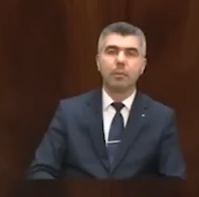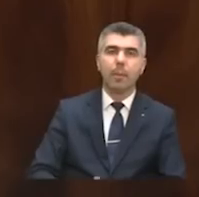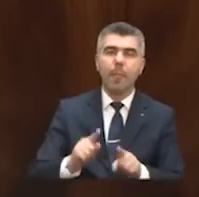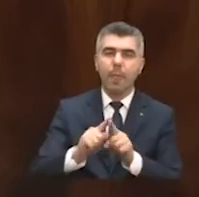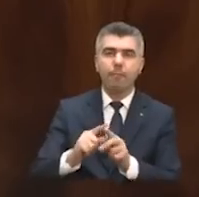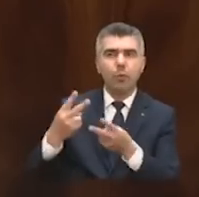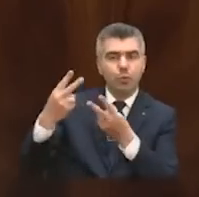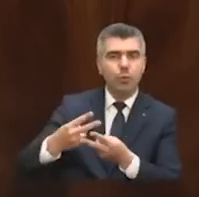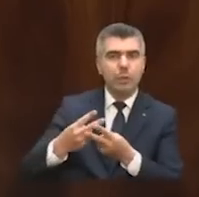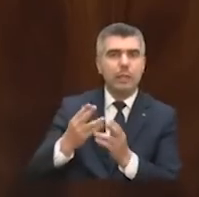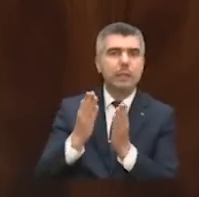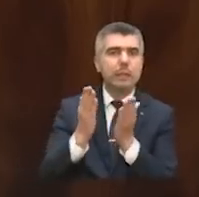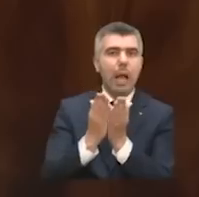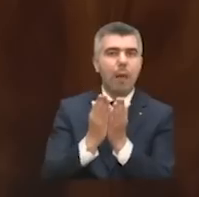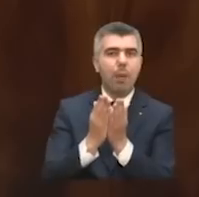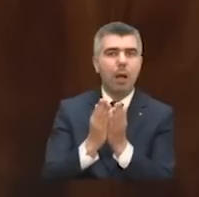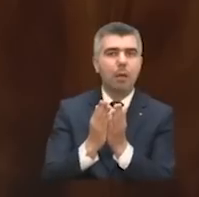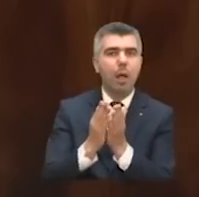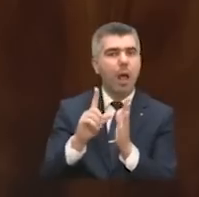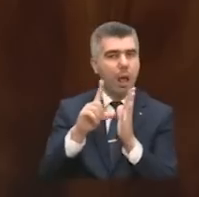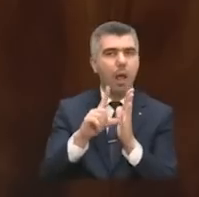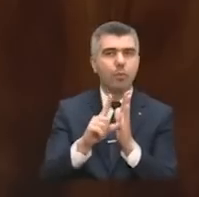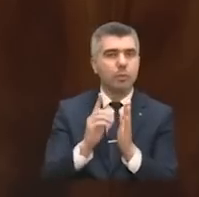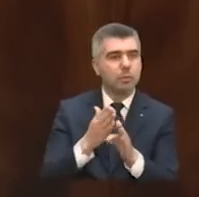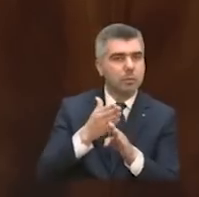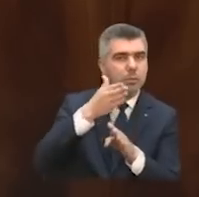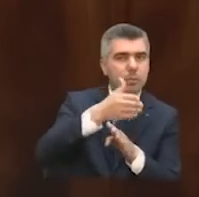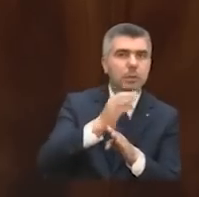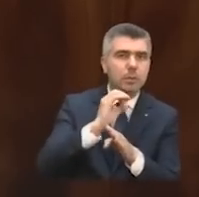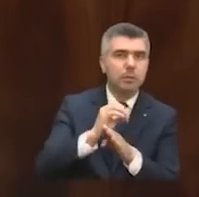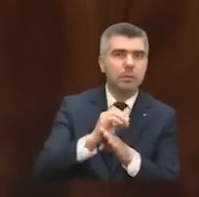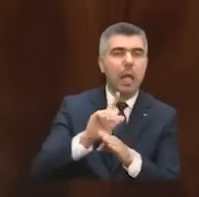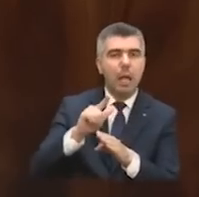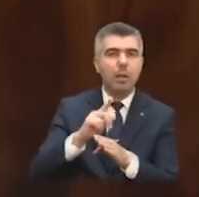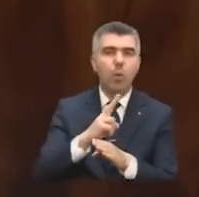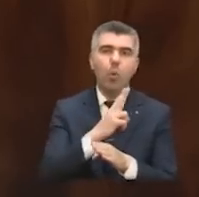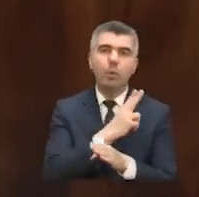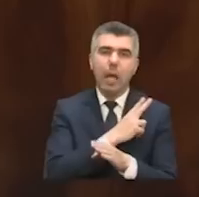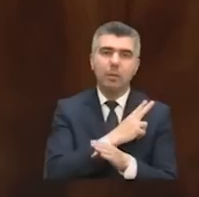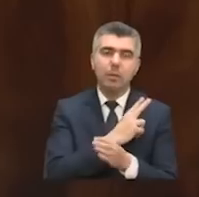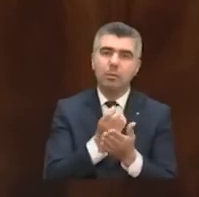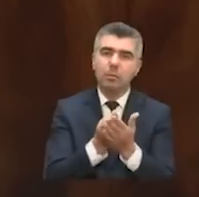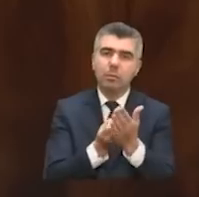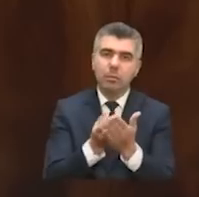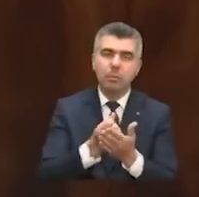اي طالب عنده الحق يدخل، وكاين تماك المؤطي والمكون،